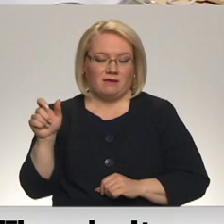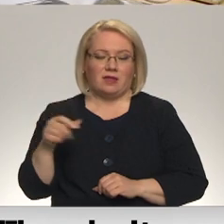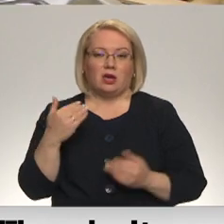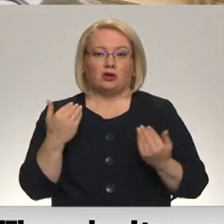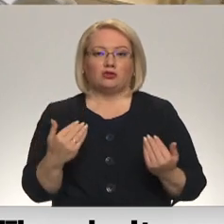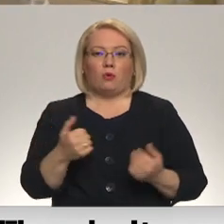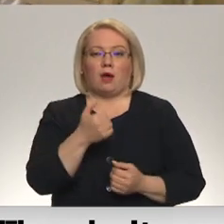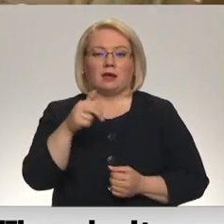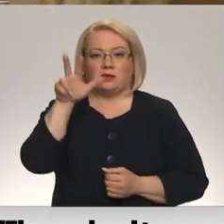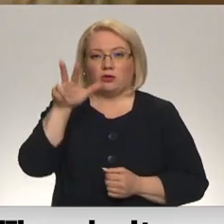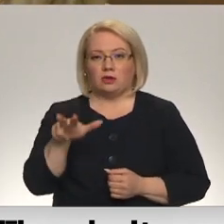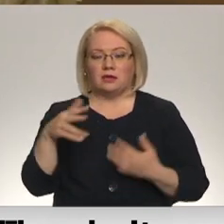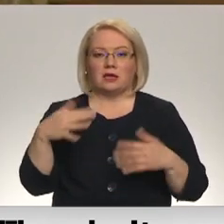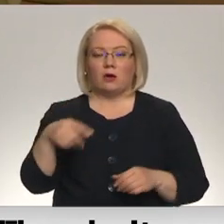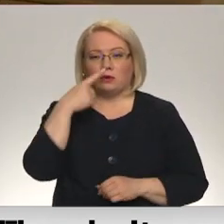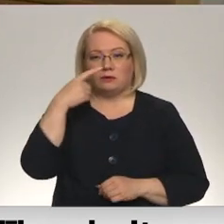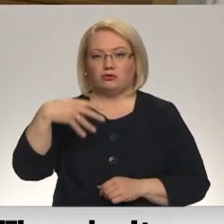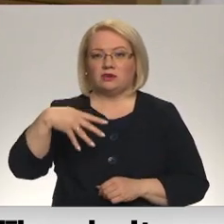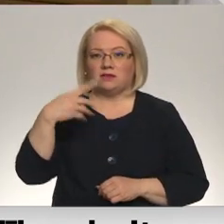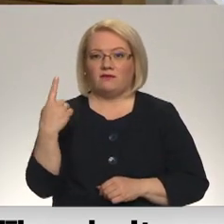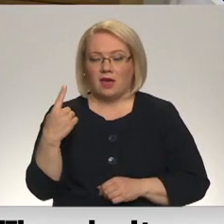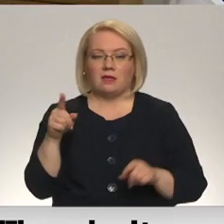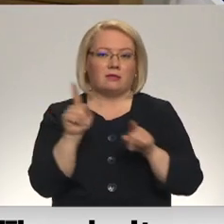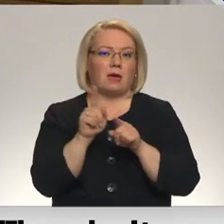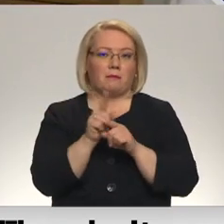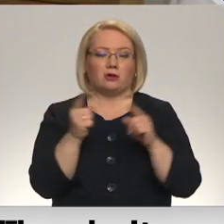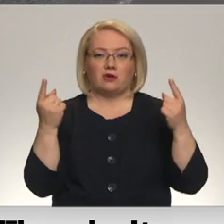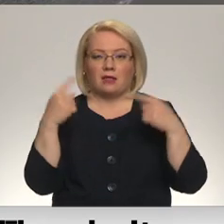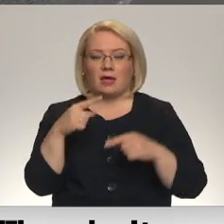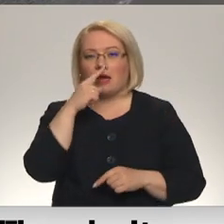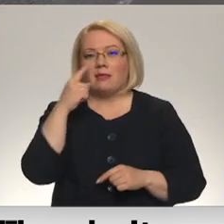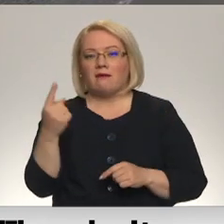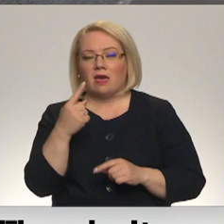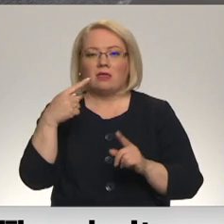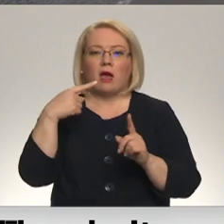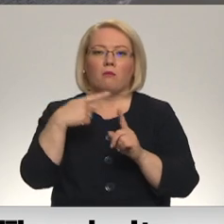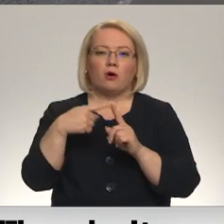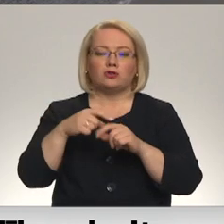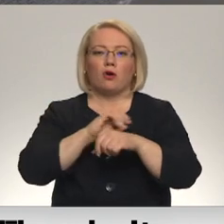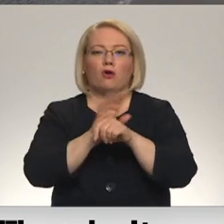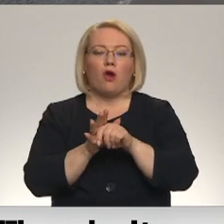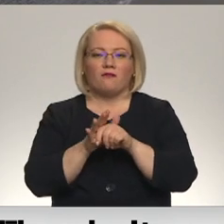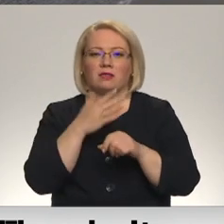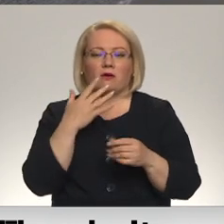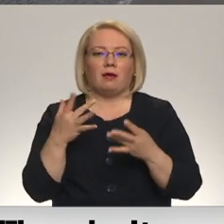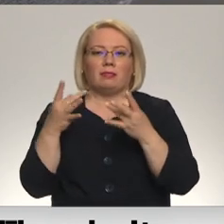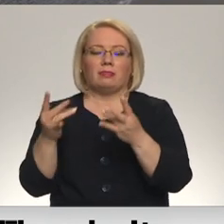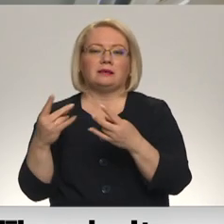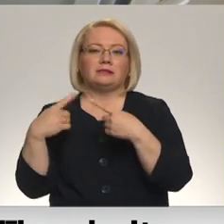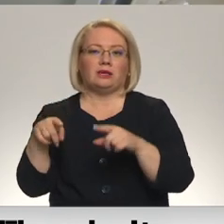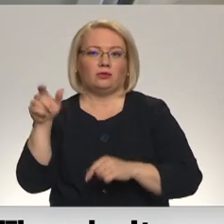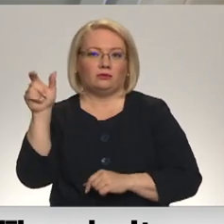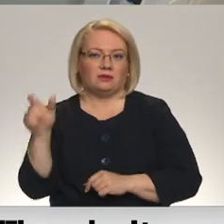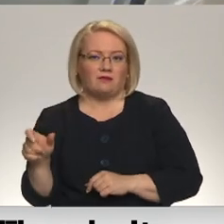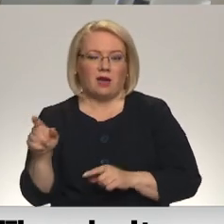1. Ceturksnī jau 141. Tajā pat laikā neviena pozitīva dzemdētāja nav ar vīrusu inficējusi kādu citu, jo